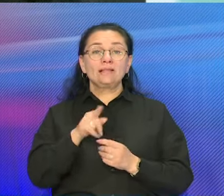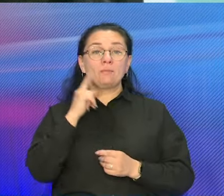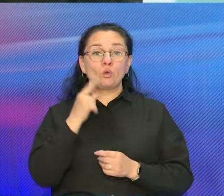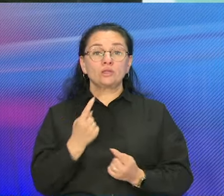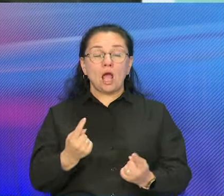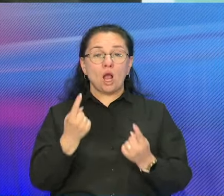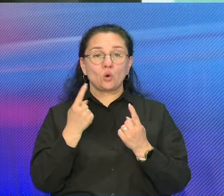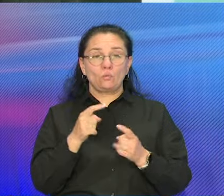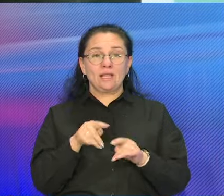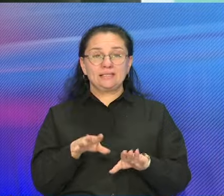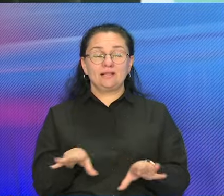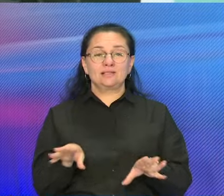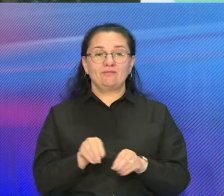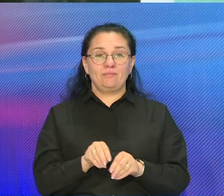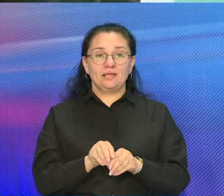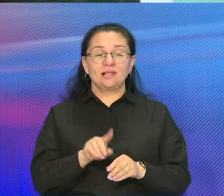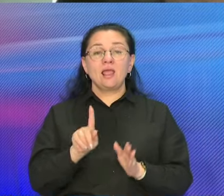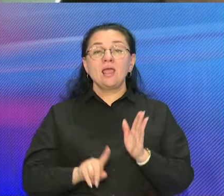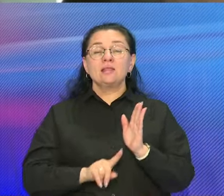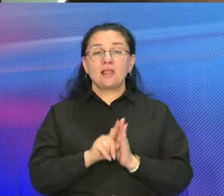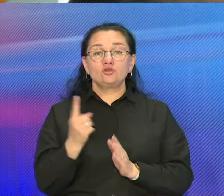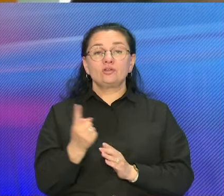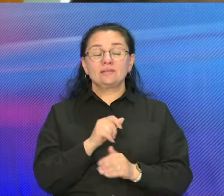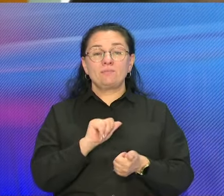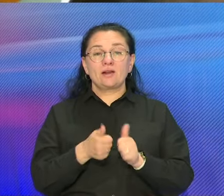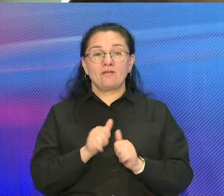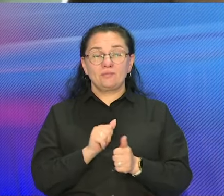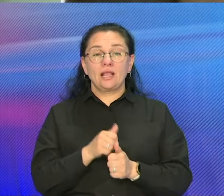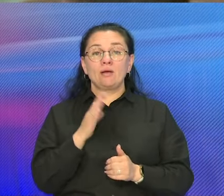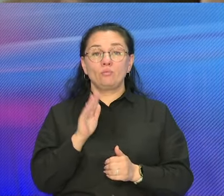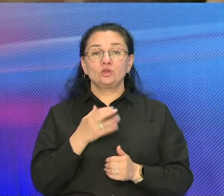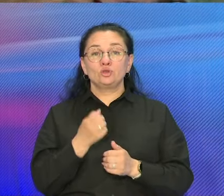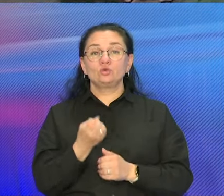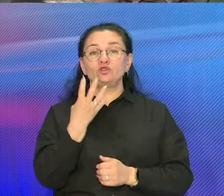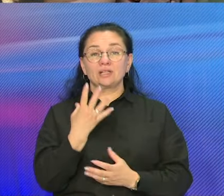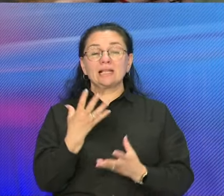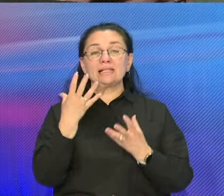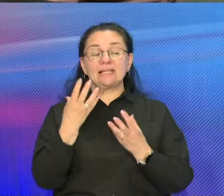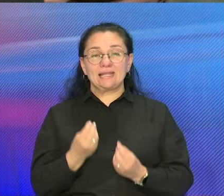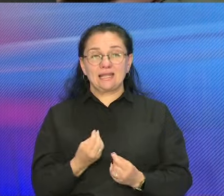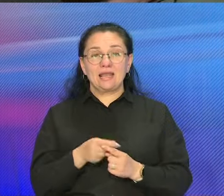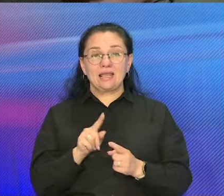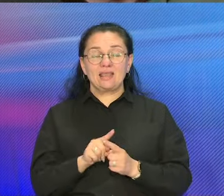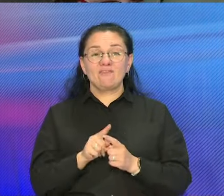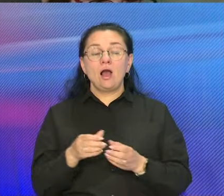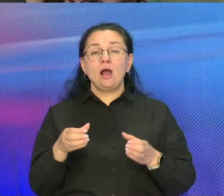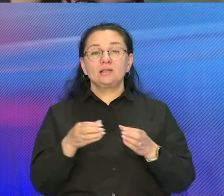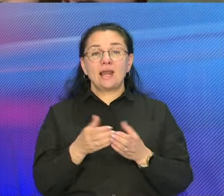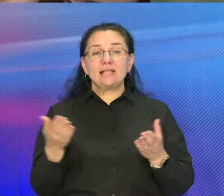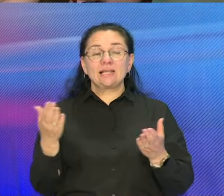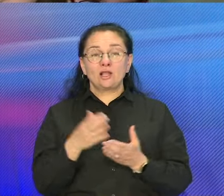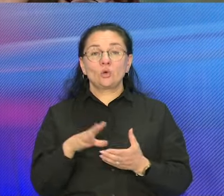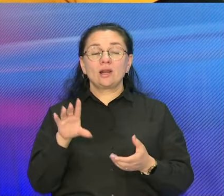Первая змена у юнастве только распачалась Напереде 14 незабылных дён У студатраде, які заденечены у